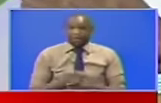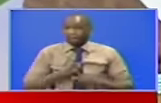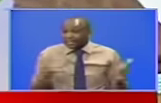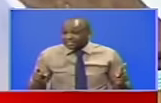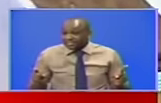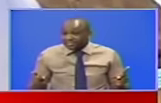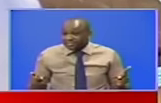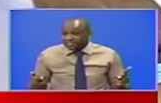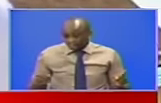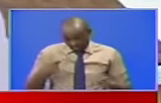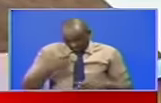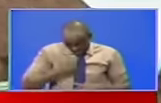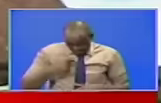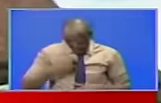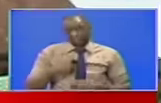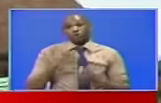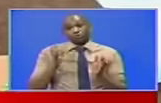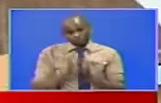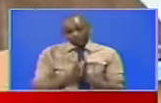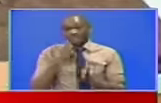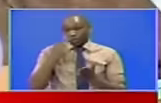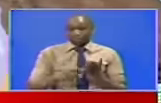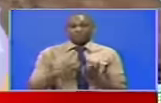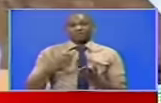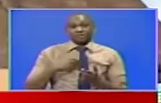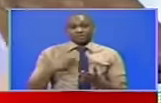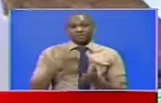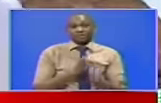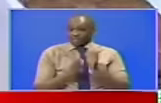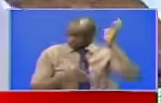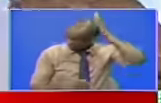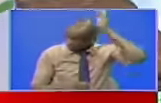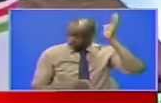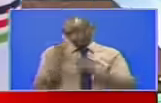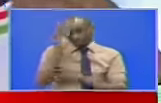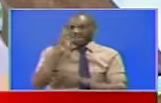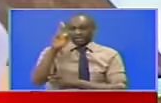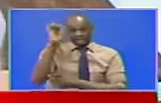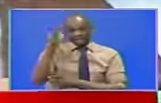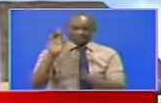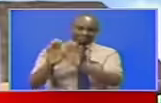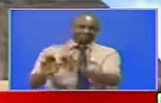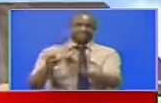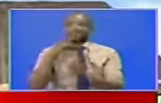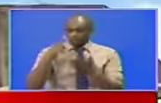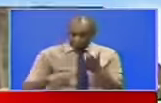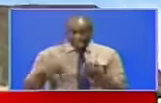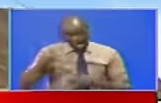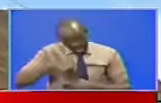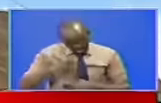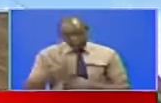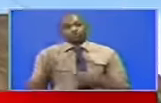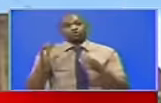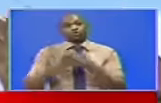Lakini mimi na Saitoti, Mungu ailaze roho yake vyema, na vile vile Uhuru, tukamwambia Kiraitu